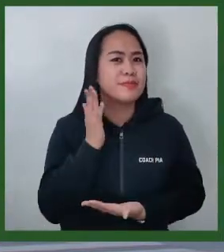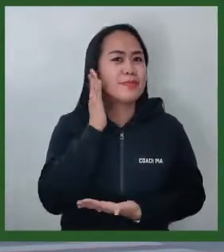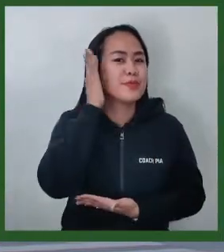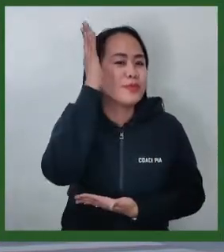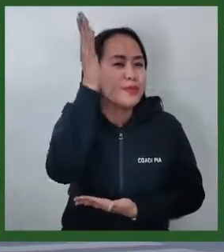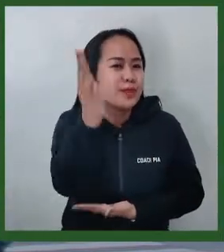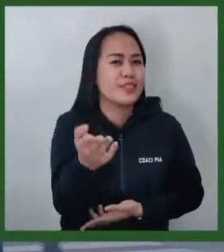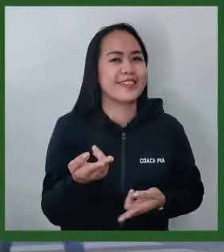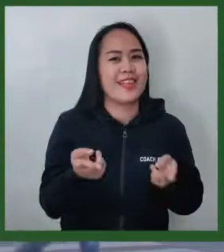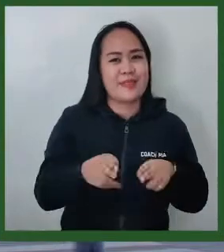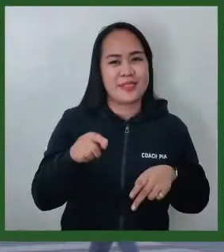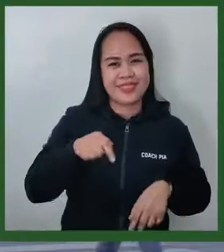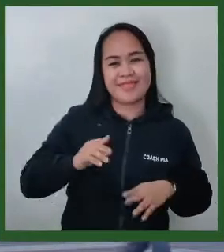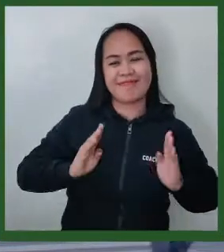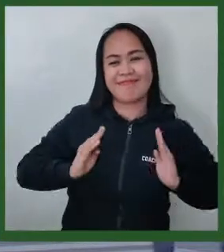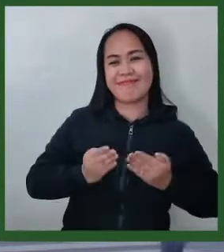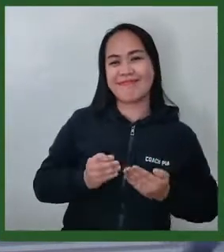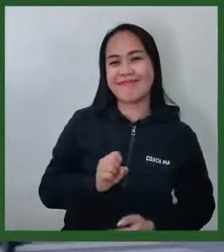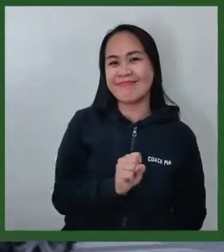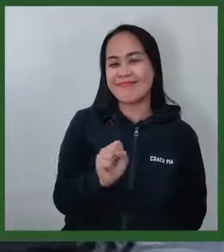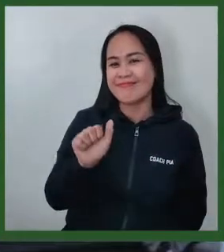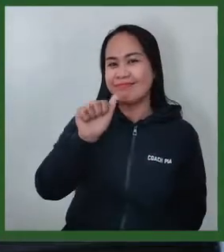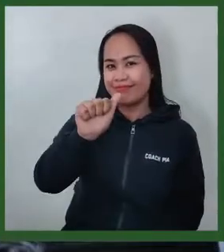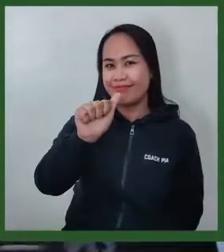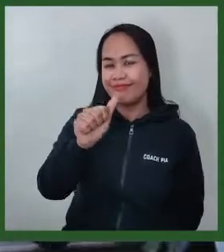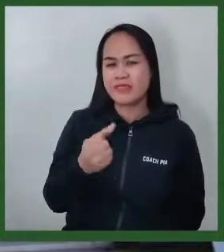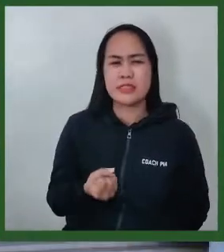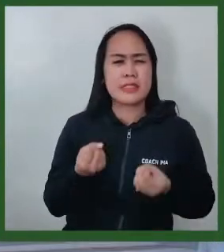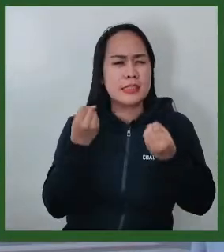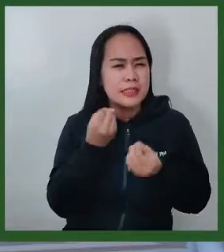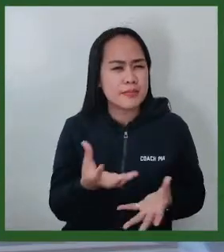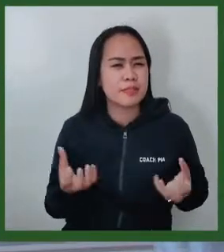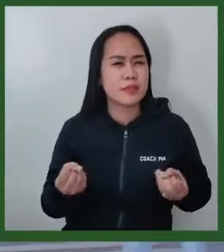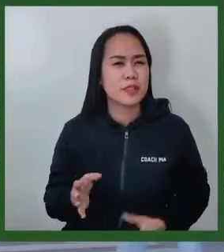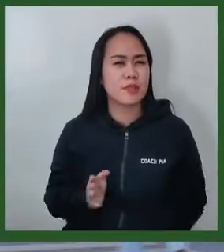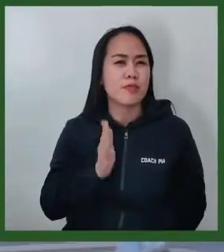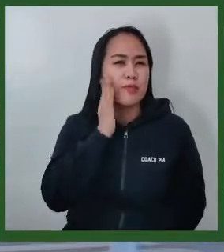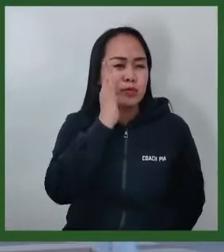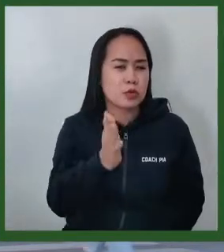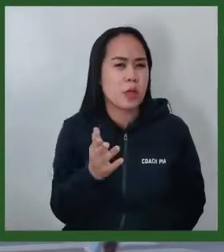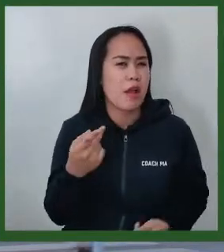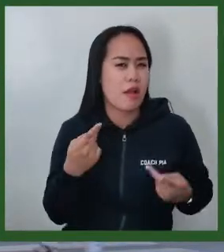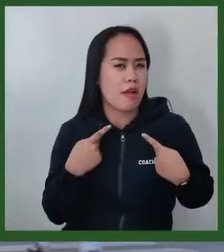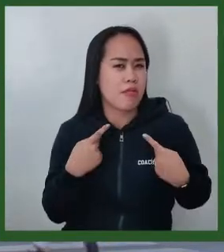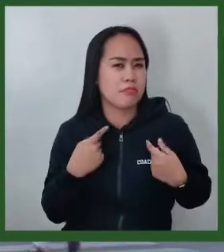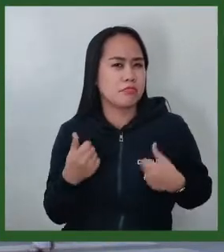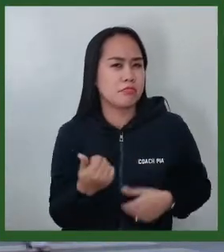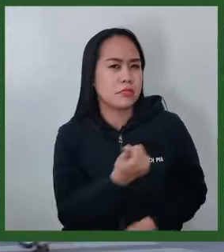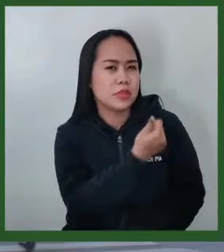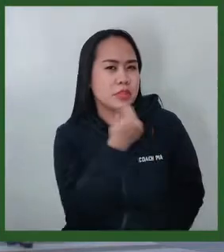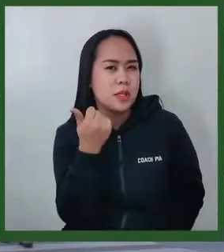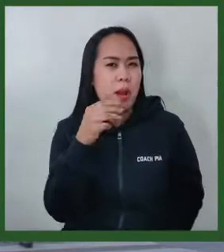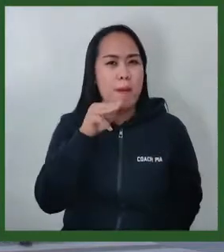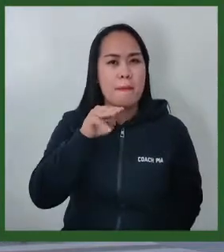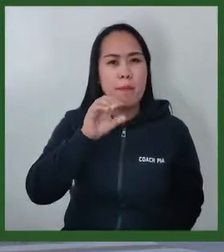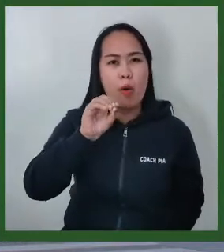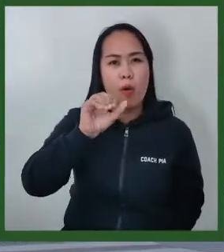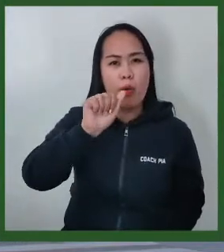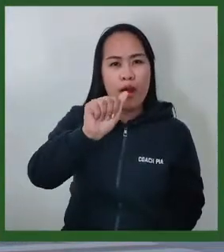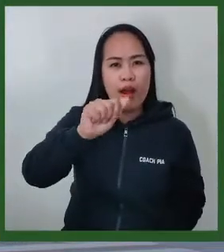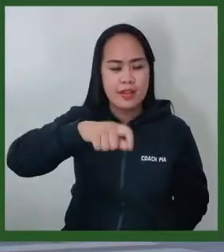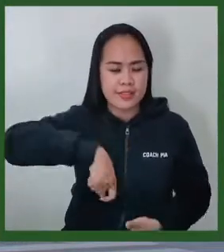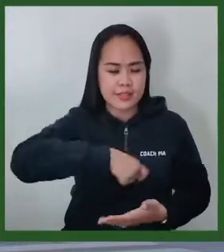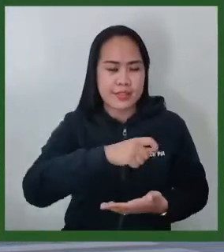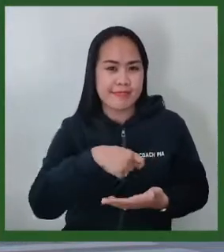gaganapin dito po sa ating komunidad. So, magkakaroon din po kami in the future ng isang MOA signing with Deaf Ed Training and